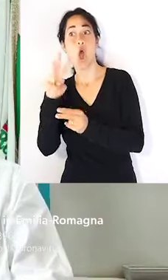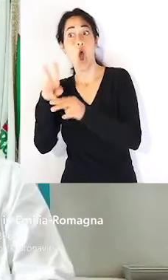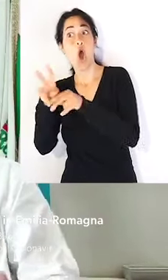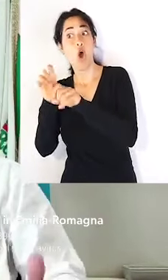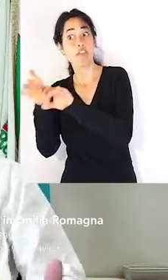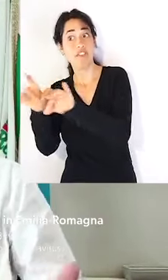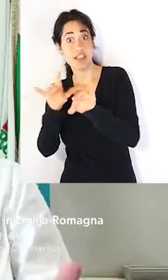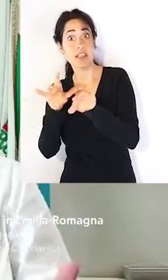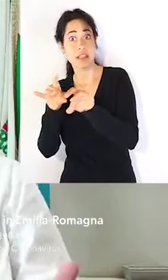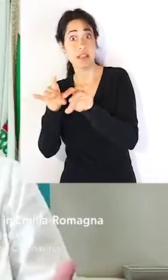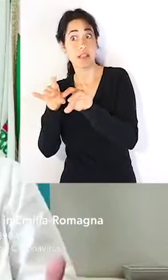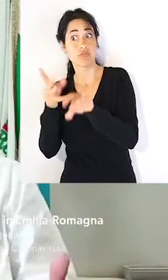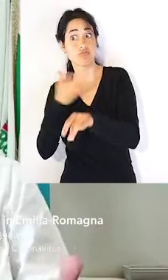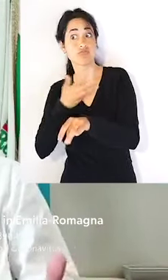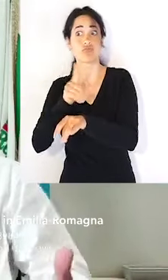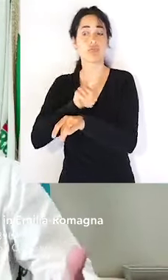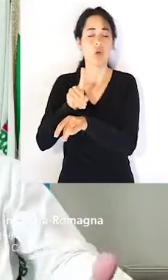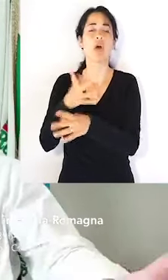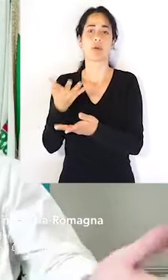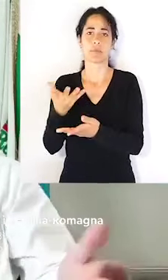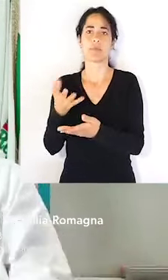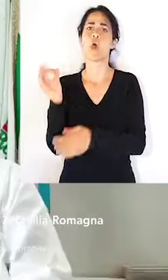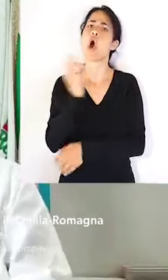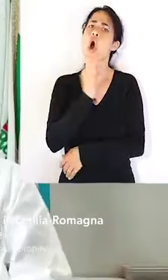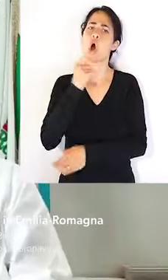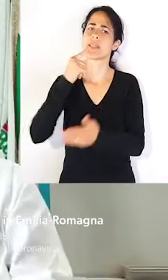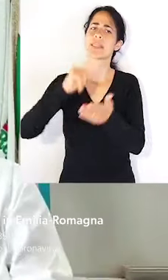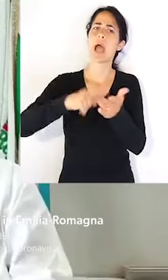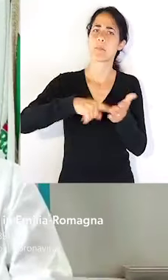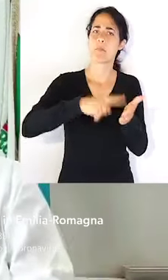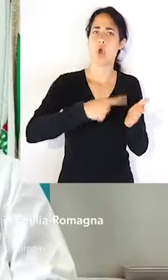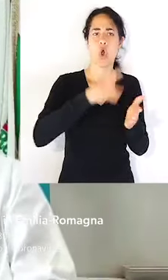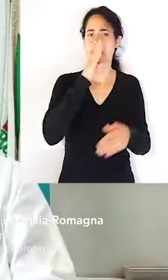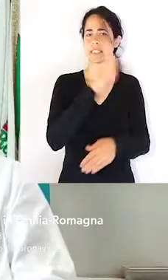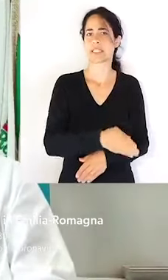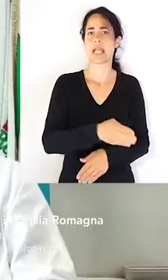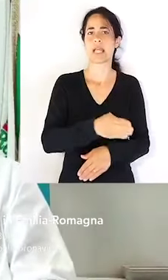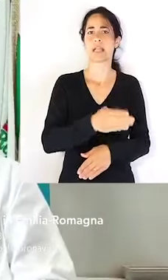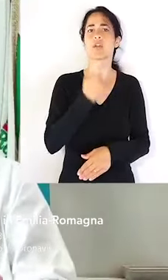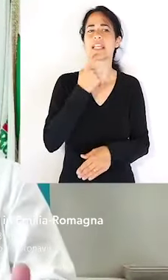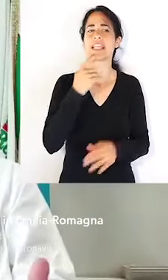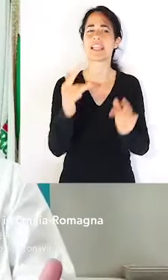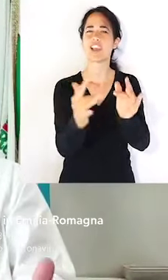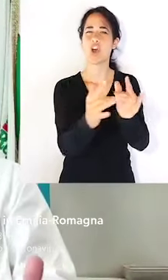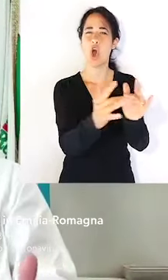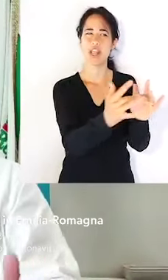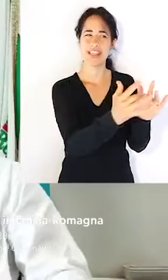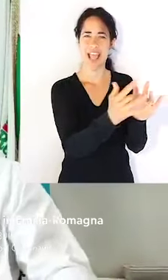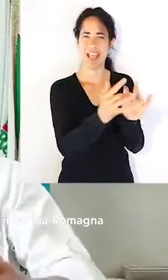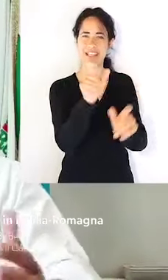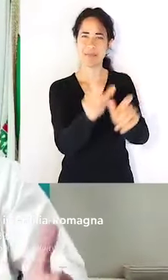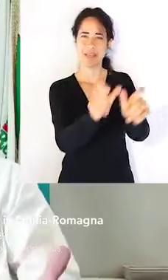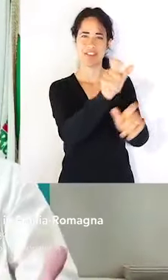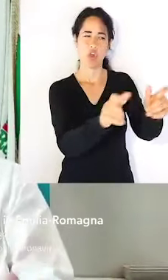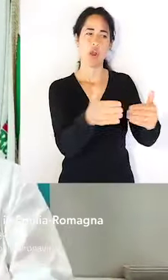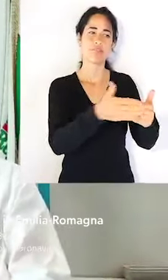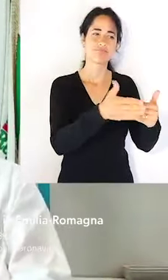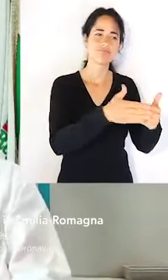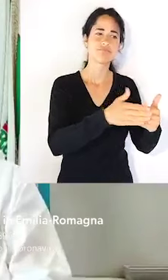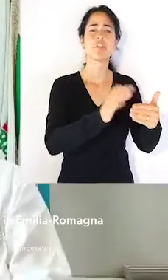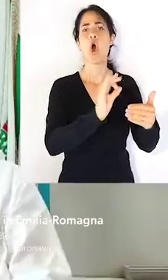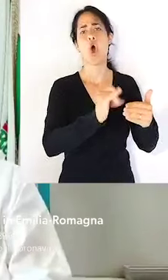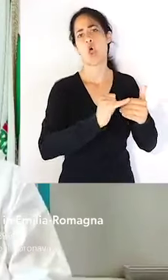da Covid, oppure attraverso i tamponi che noi facciamo ai contatti non solo ristretti, ma più in